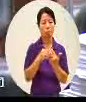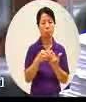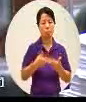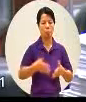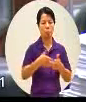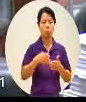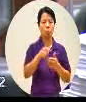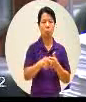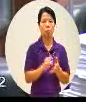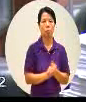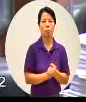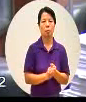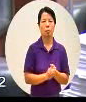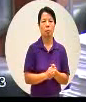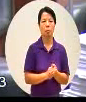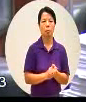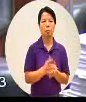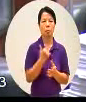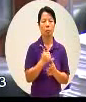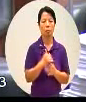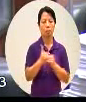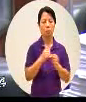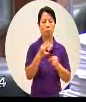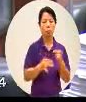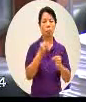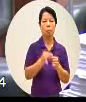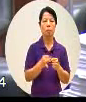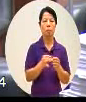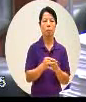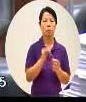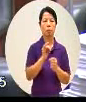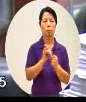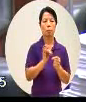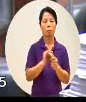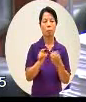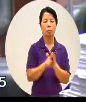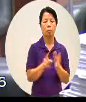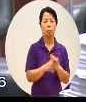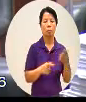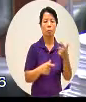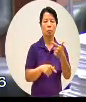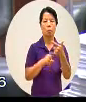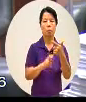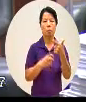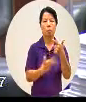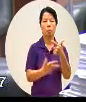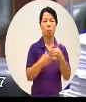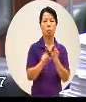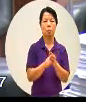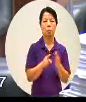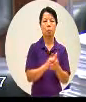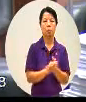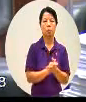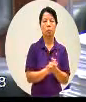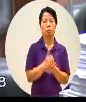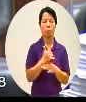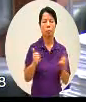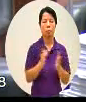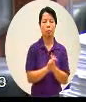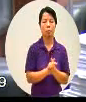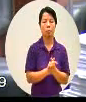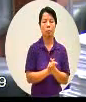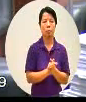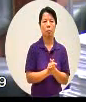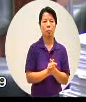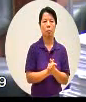咱的民国一百年六月二十七，哦，咱的水利局有